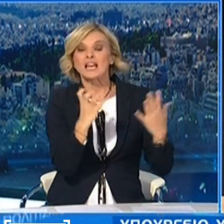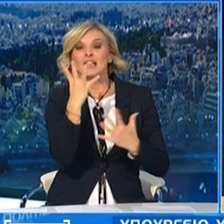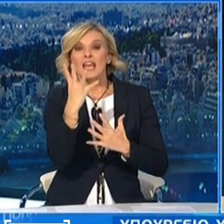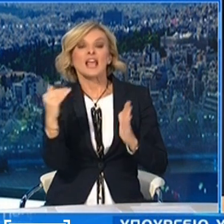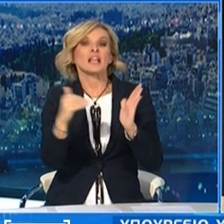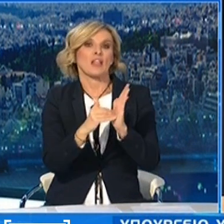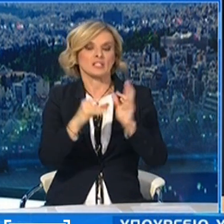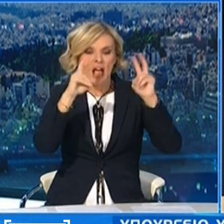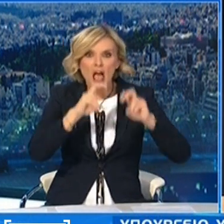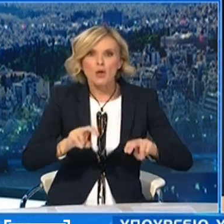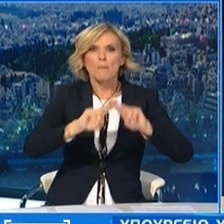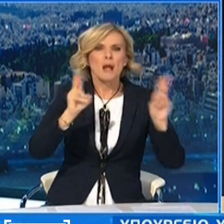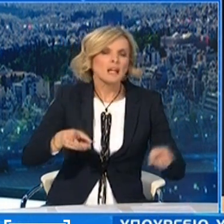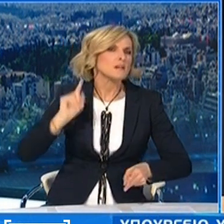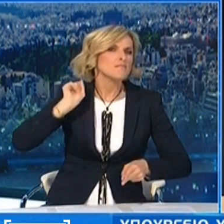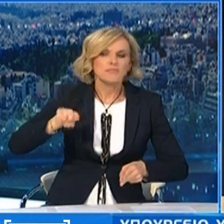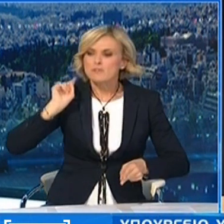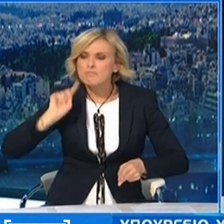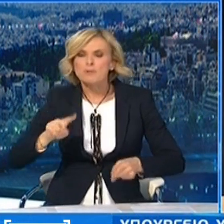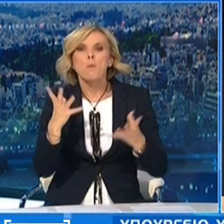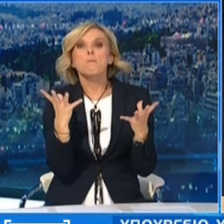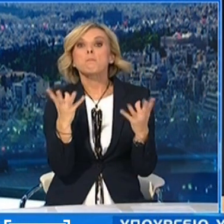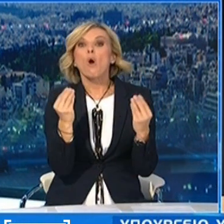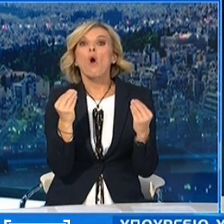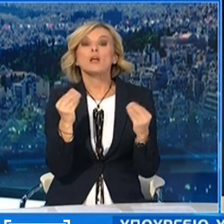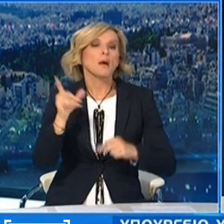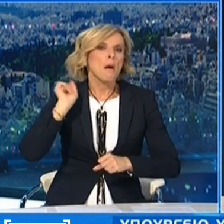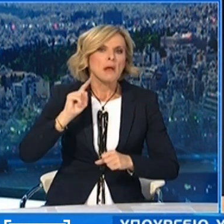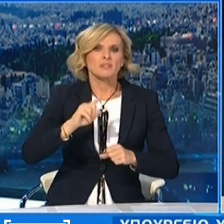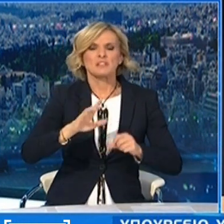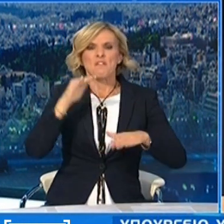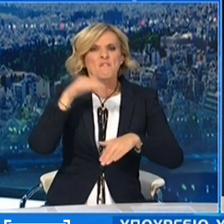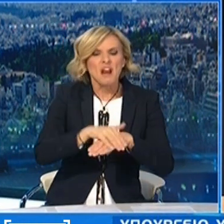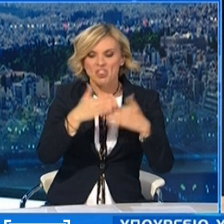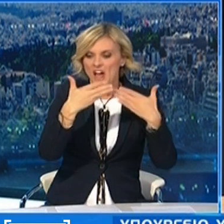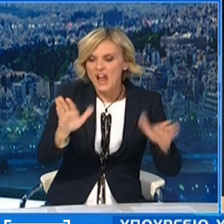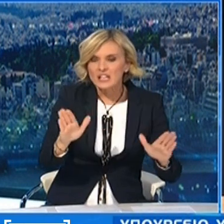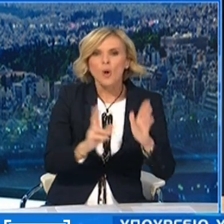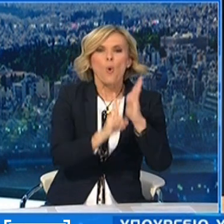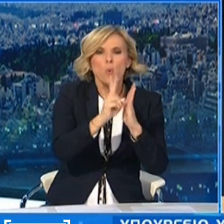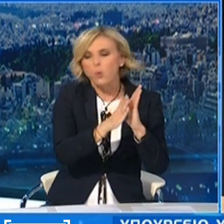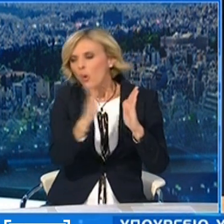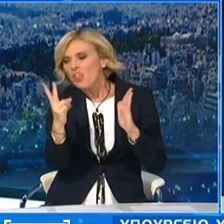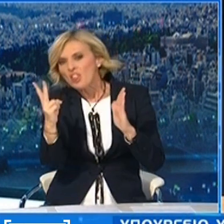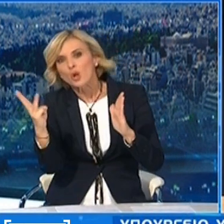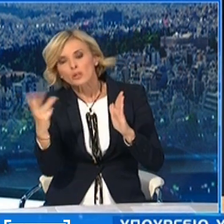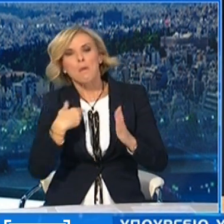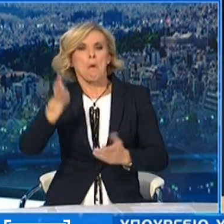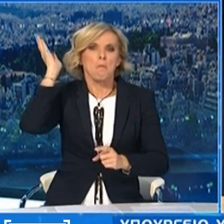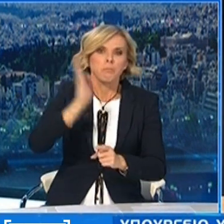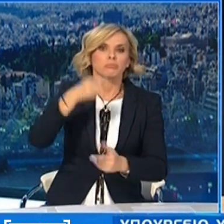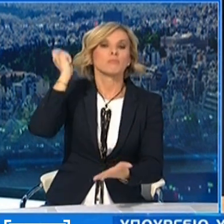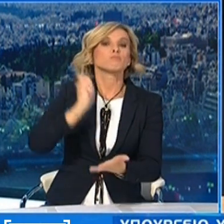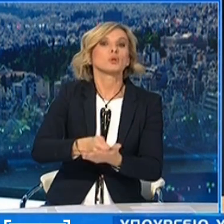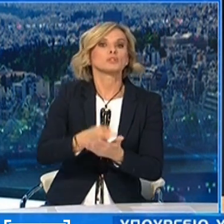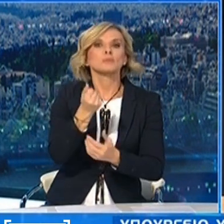449.704 έλεγχοι, κατά τους οποίους έχουν διαπιστωθεί 15.026 παραβάσεις και έχουν επιβληθεί 17.043 πρόστιμα